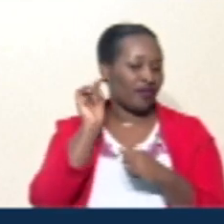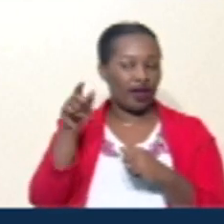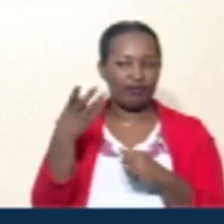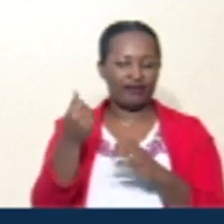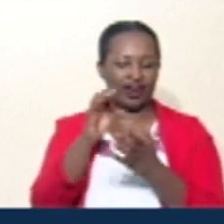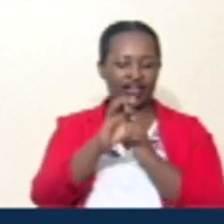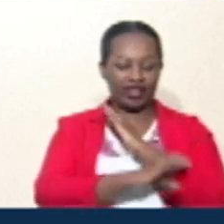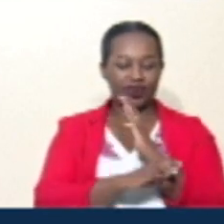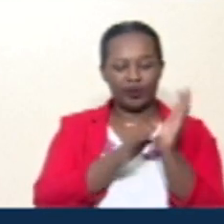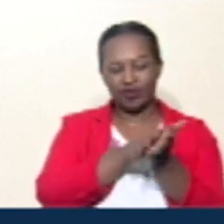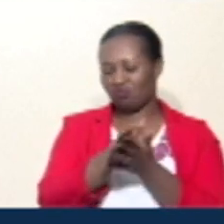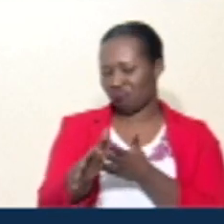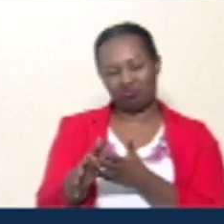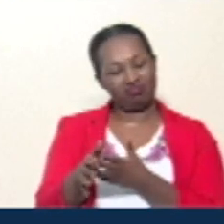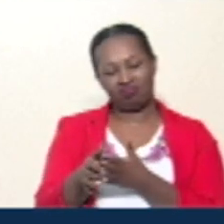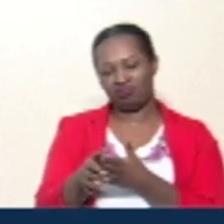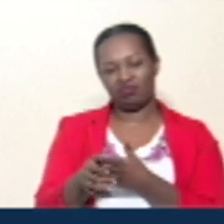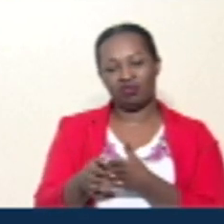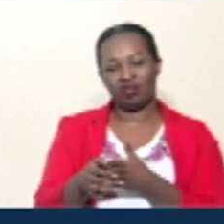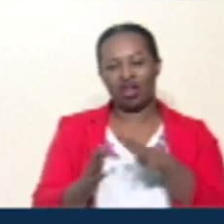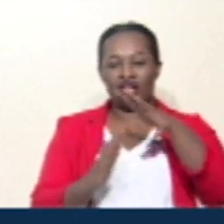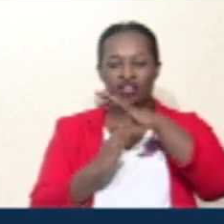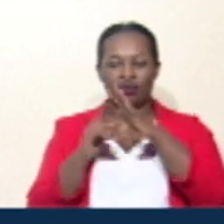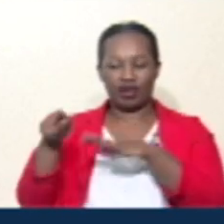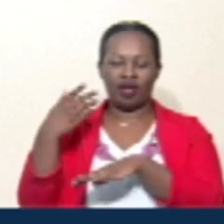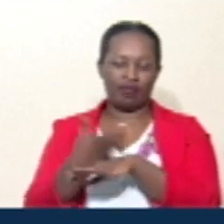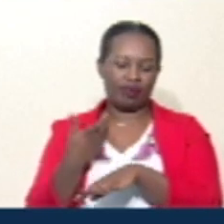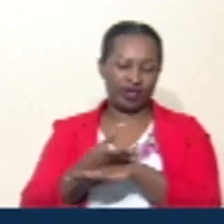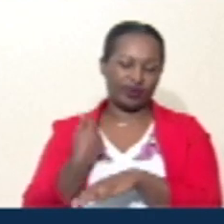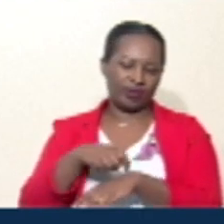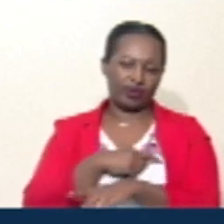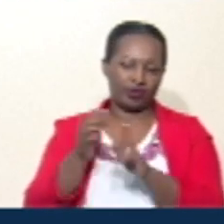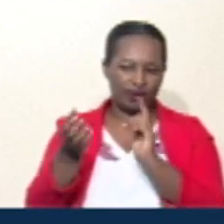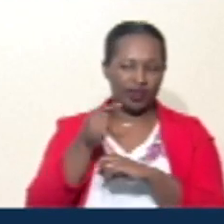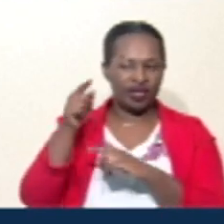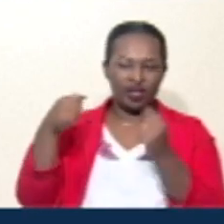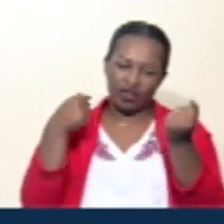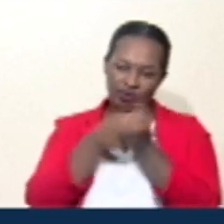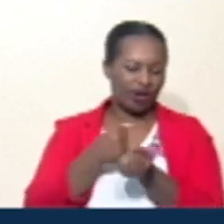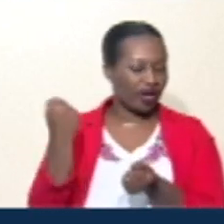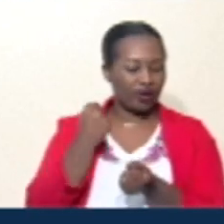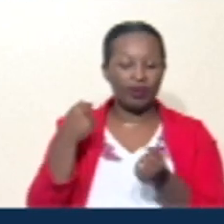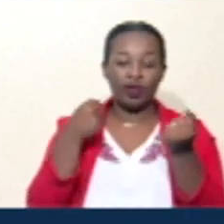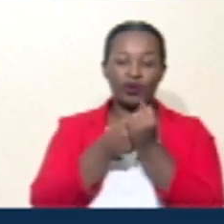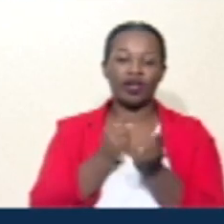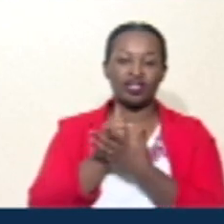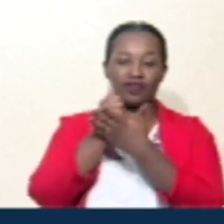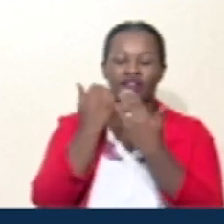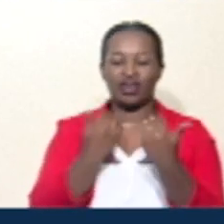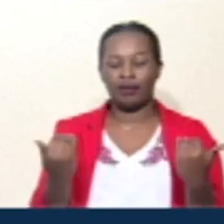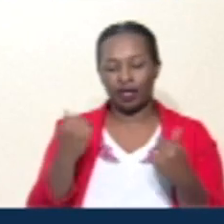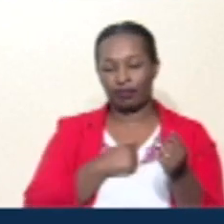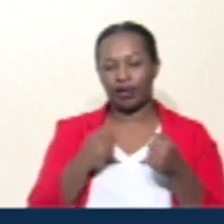igihugu kiyakoresheje, ahubwo turaza araza gusimburwa n'aya mabuye twabonye. Ni inkunga rero ikomeye, ni inkunga izadufasha, ni inkunga izatuma abana